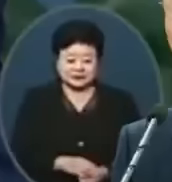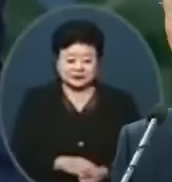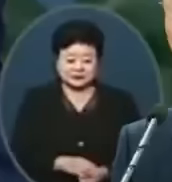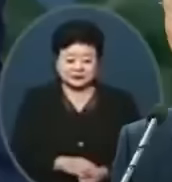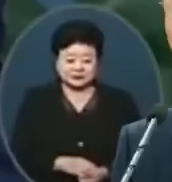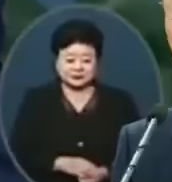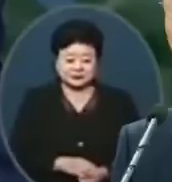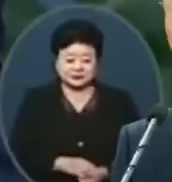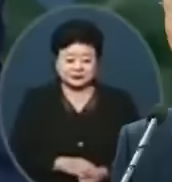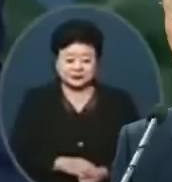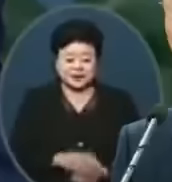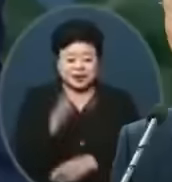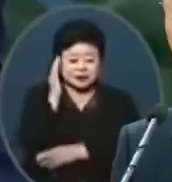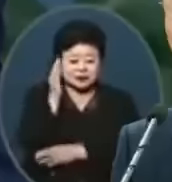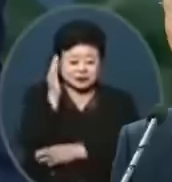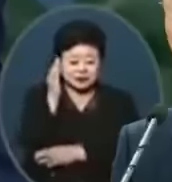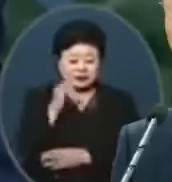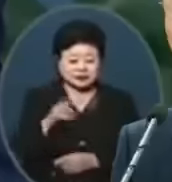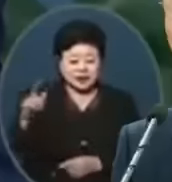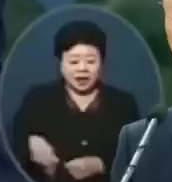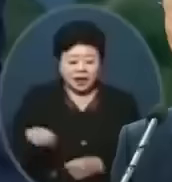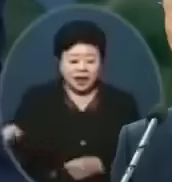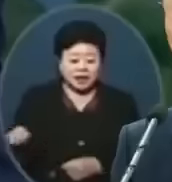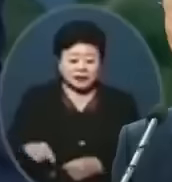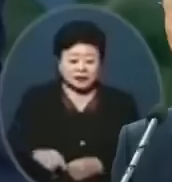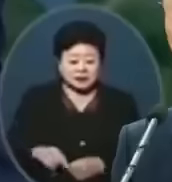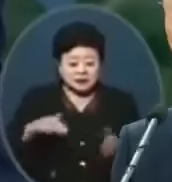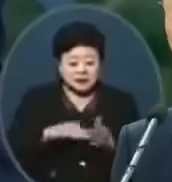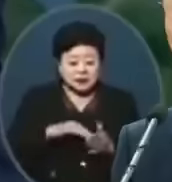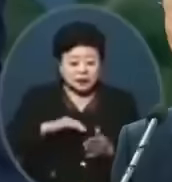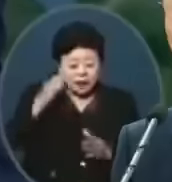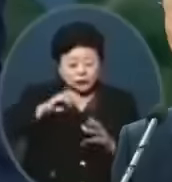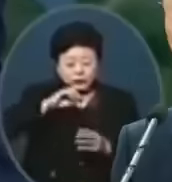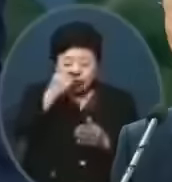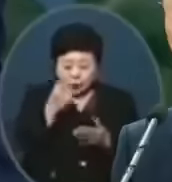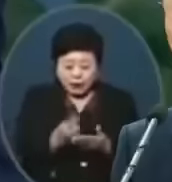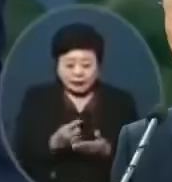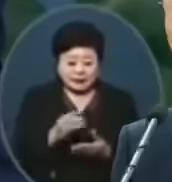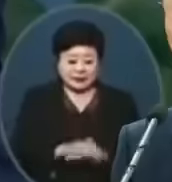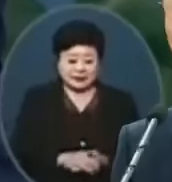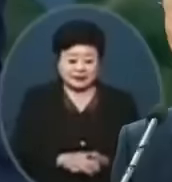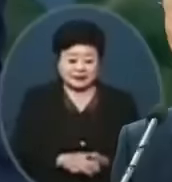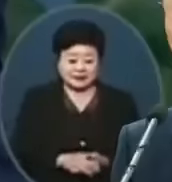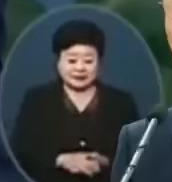수양회를 열고 난 다음에 저는 한국으로 돌아올 날이 되어서